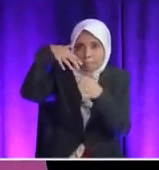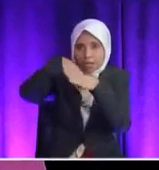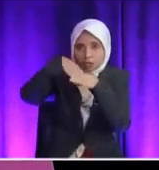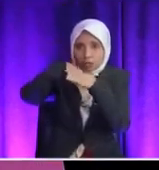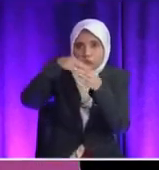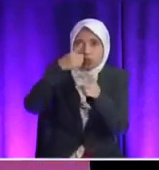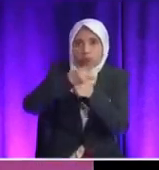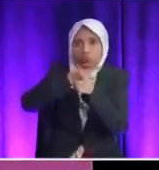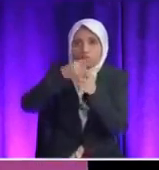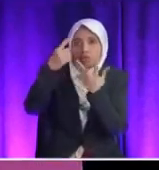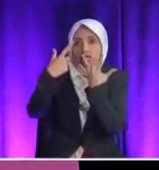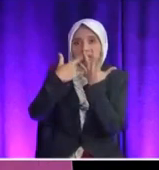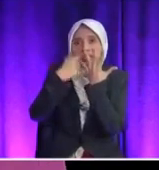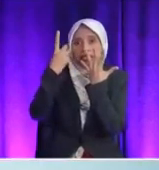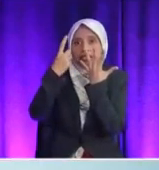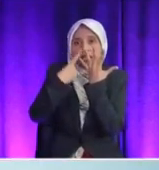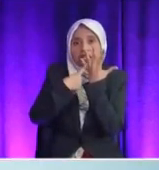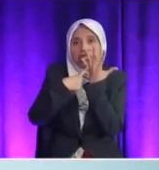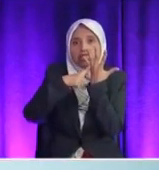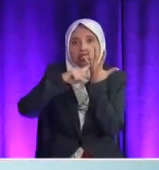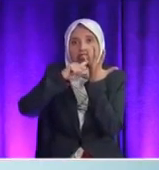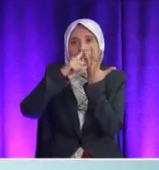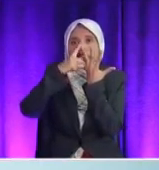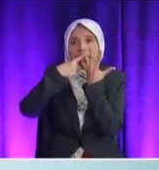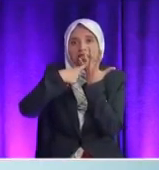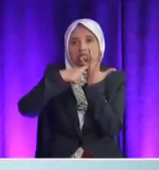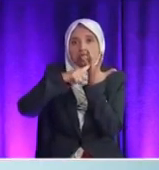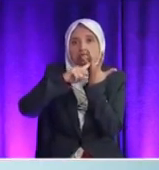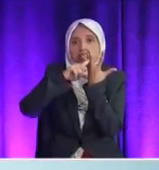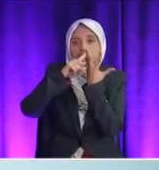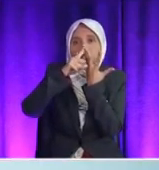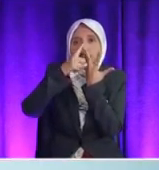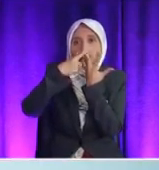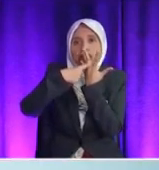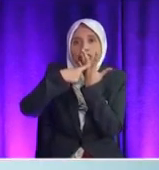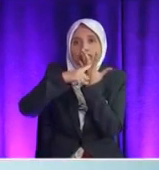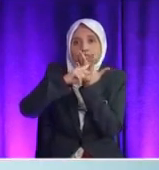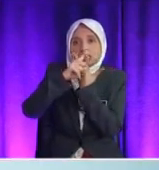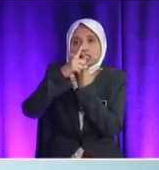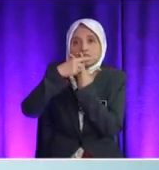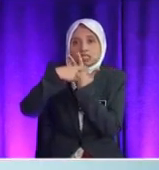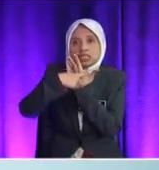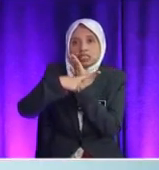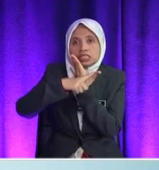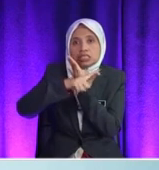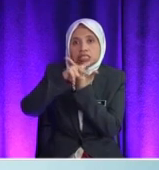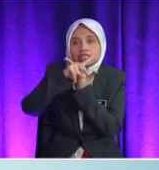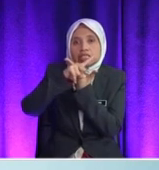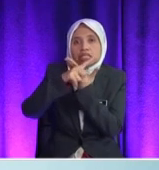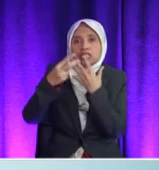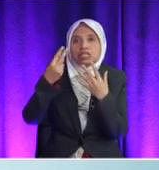kering smule maksudnya tidak lupa kita baca Tia bye jangan kasar-kasar